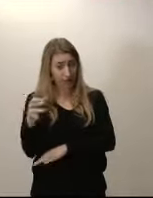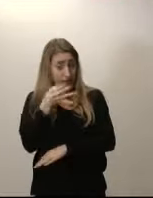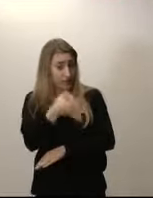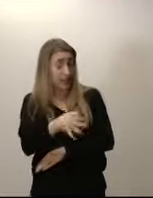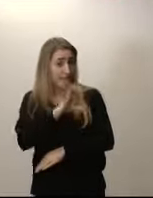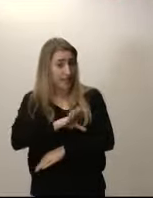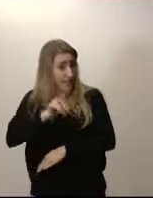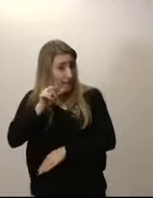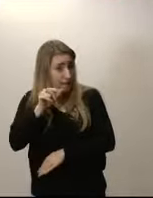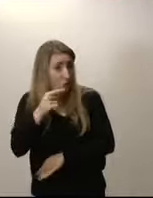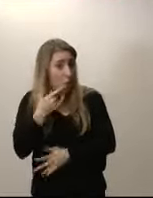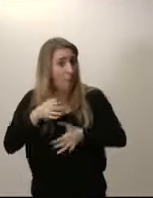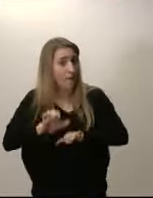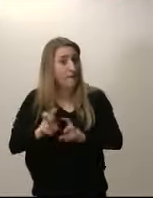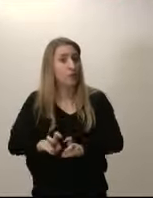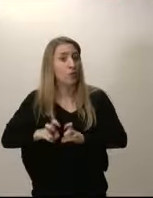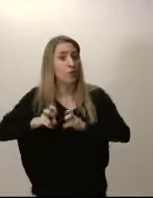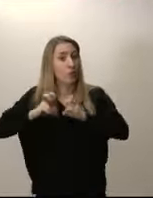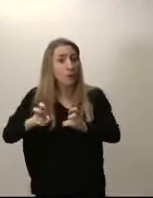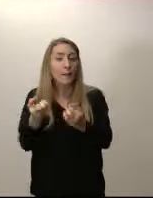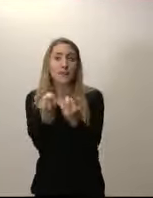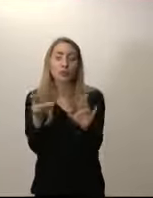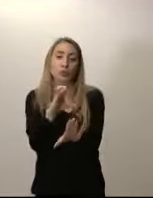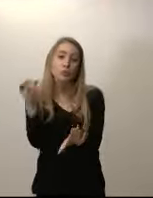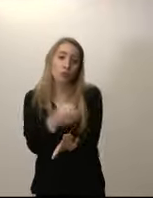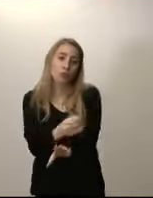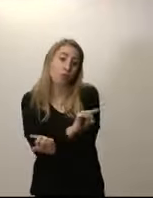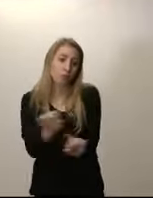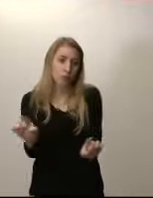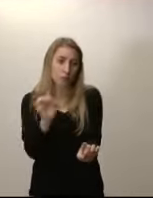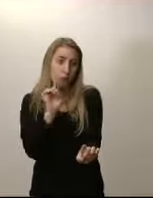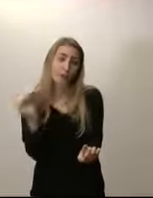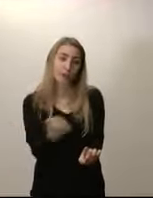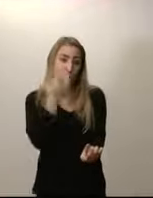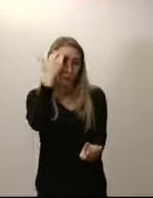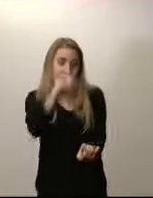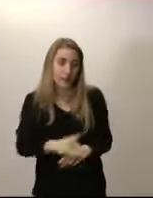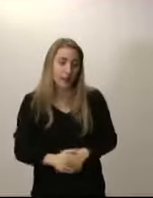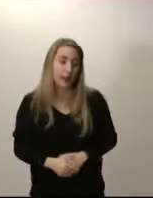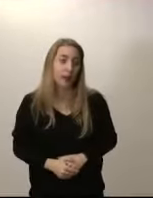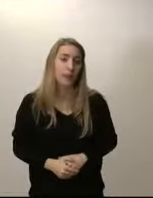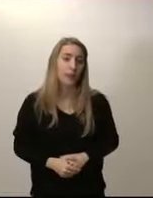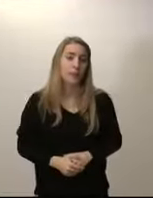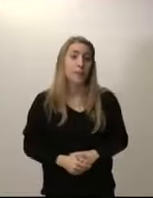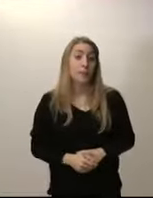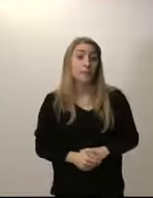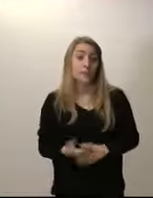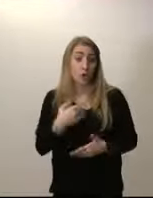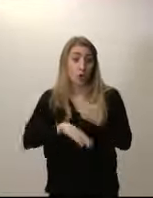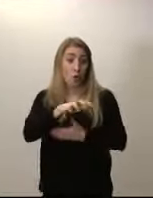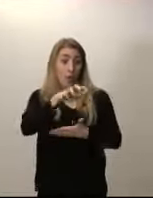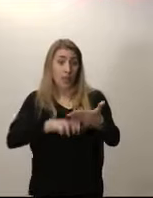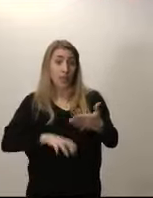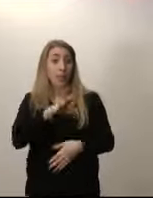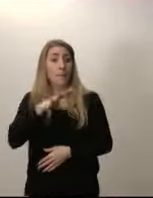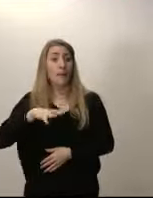augmenter, mais elle ne s'était pas engagée à ne pas les augmenter, parce que vous saviez très bien, j'ai lu l'article, je m'excuse de pas de Mme Weiss qui n'est pas là, mais dans l'article de Mme Weiss,